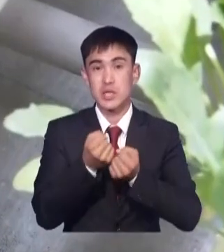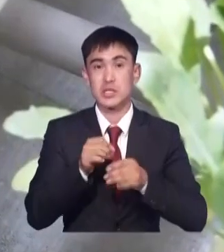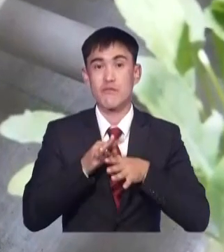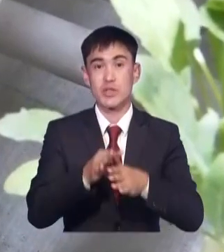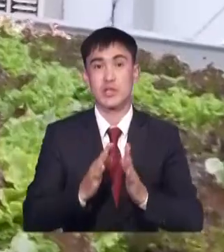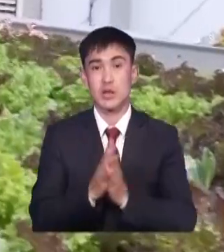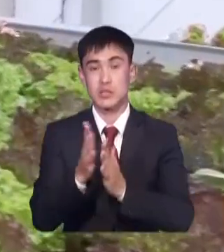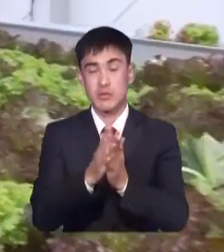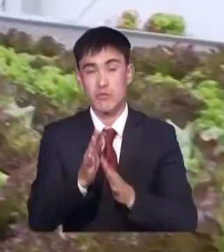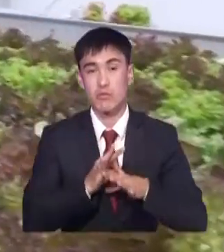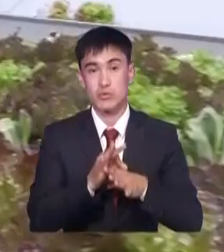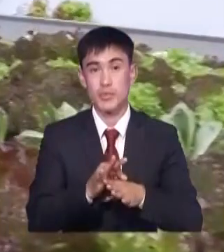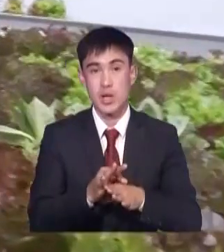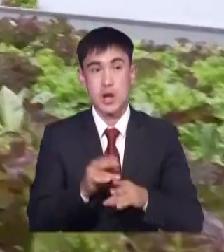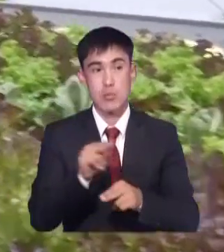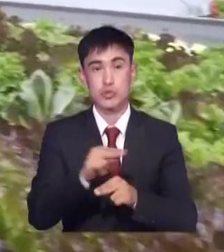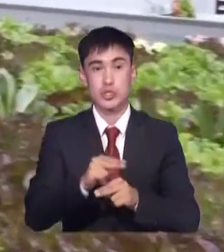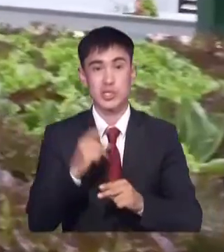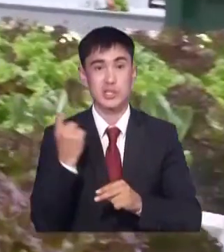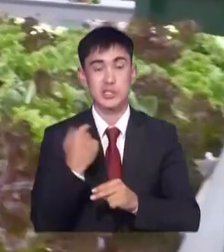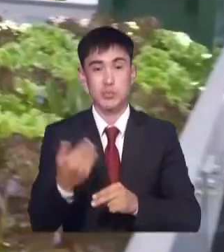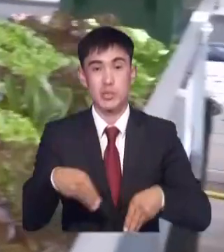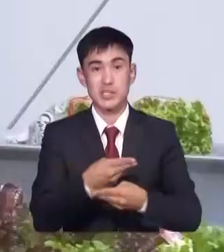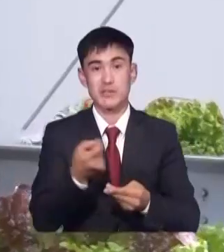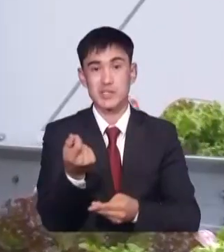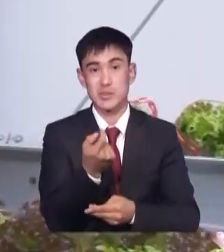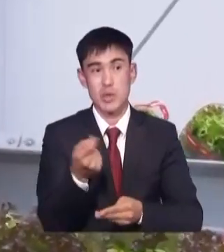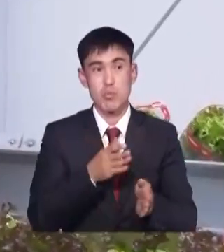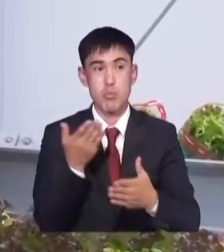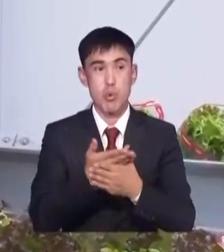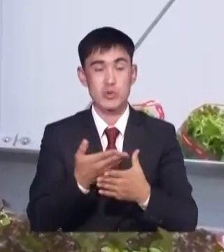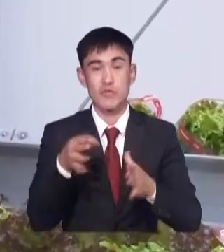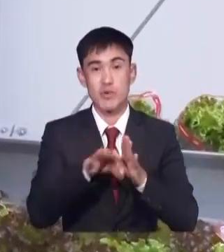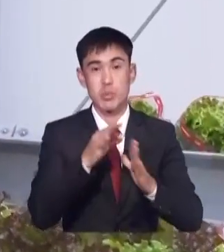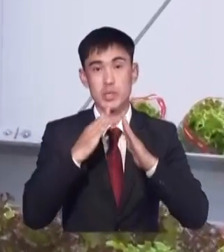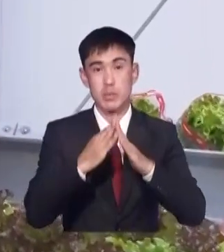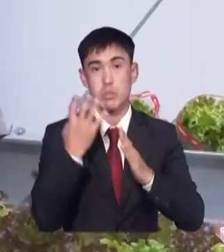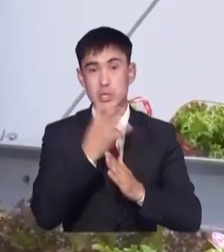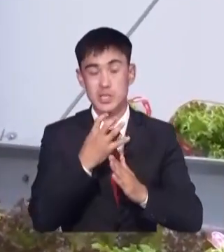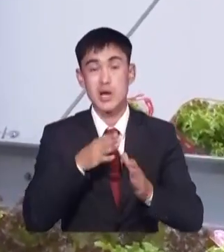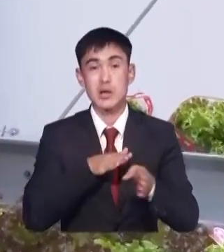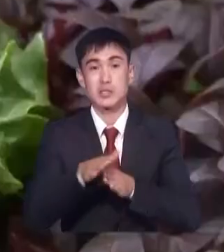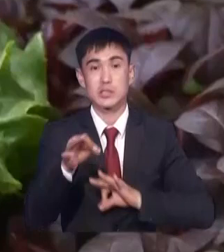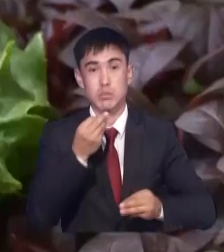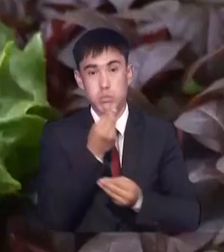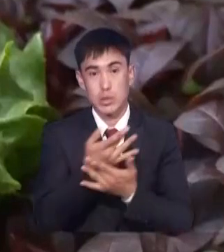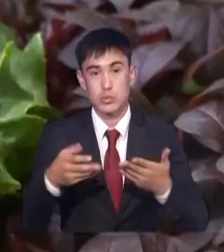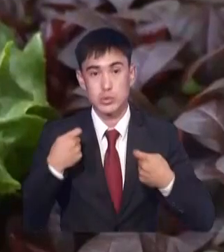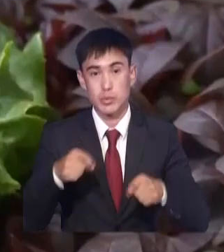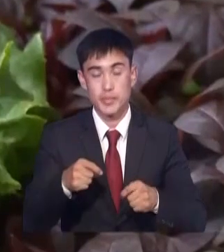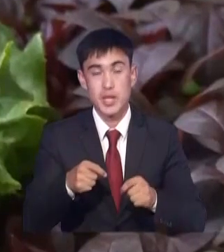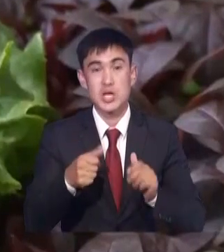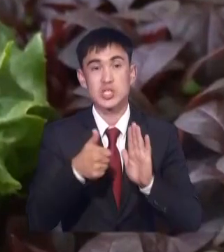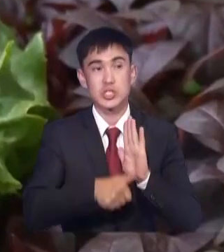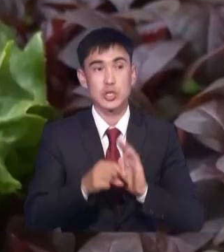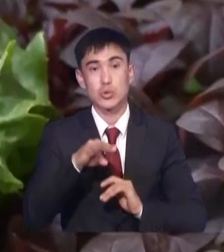ведении растениеводства, обучение крестьян, предоставление семян, помощь в выборе теплиц и реализации продукции. Комплекс производит